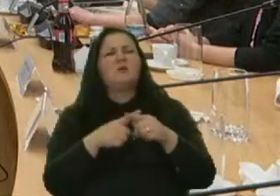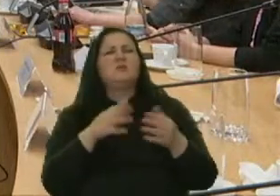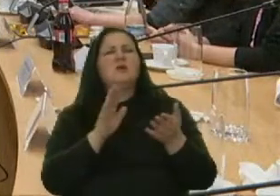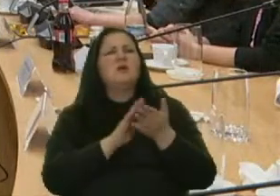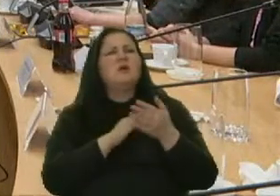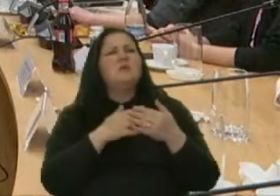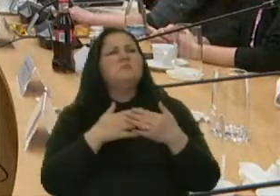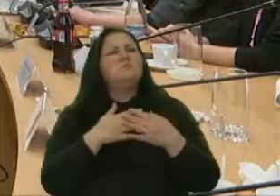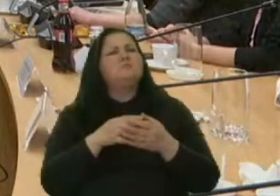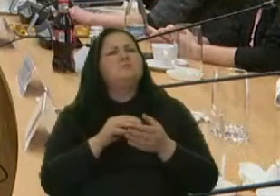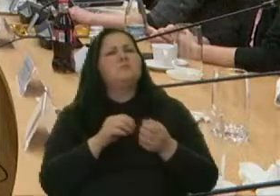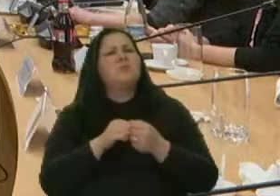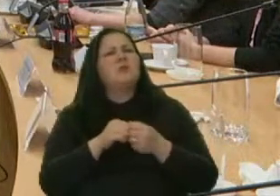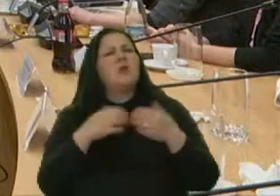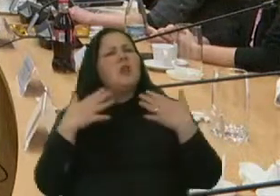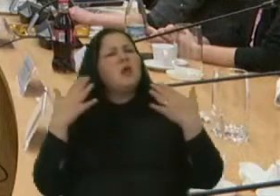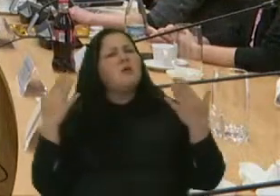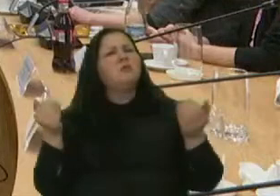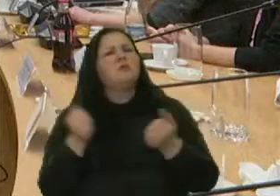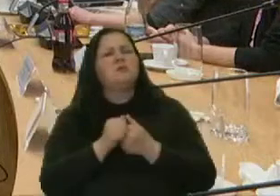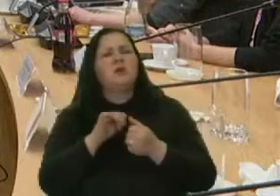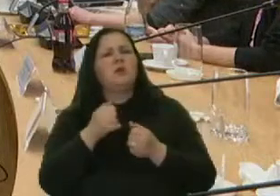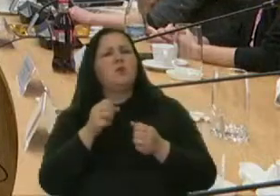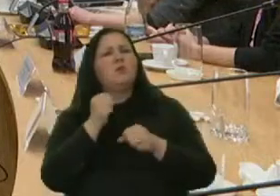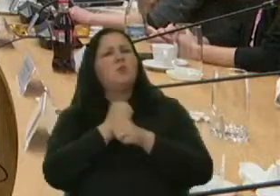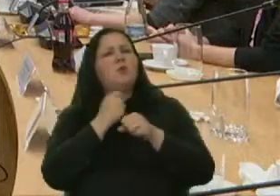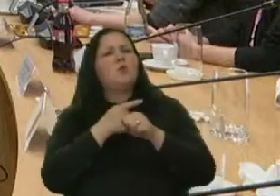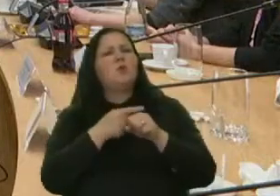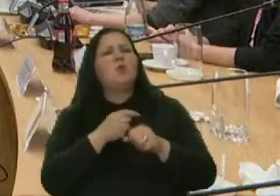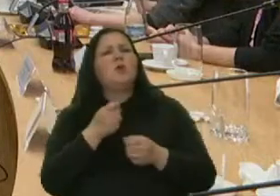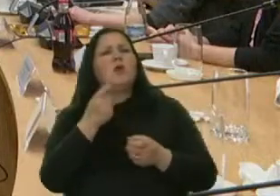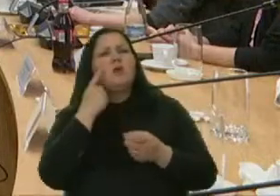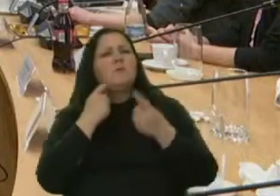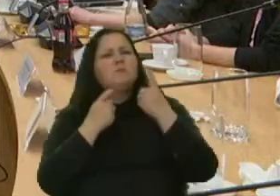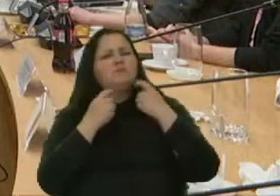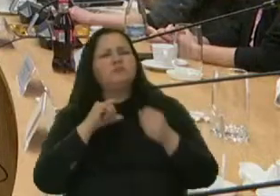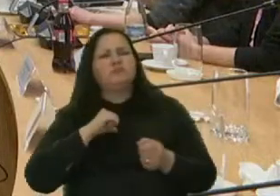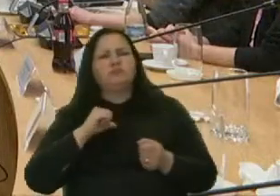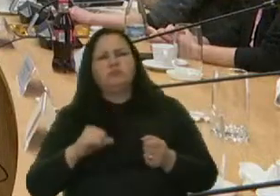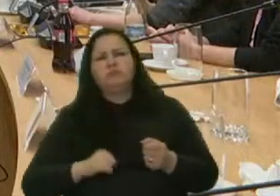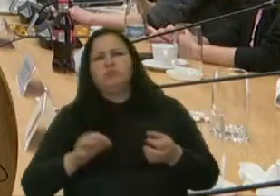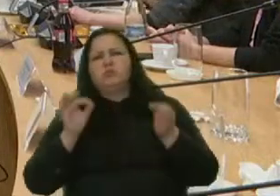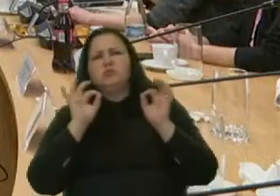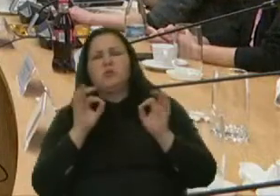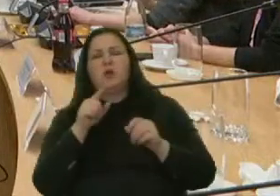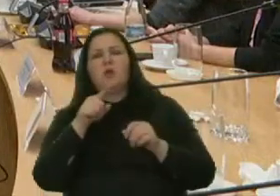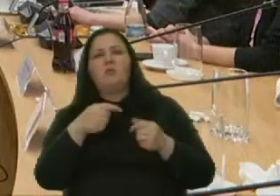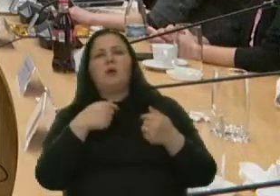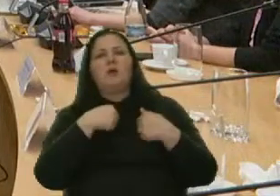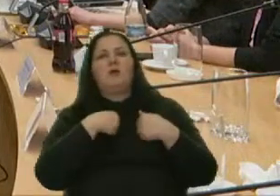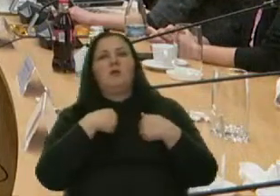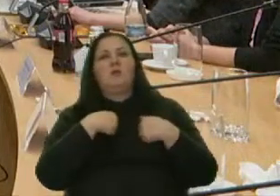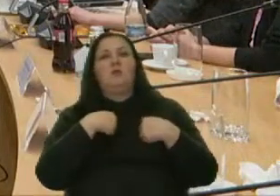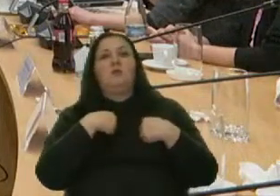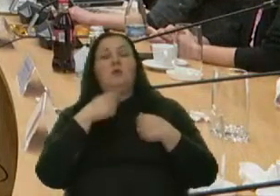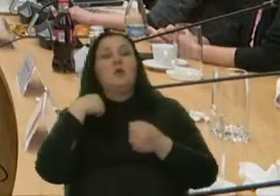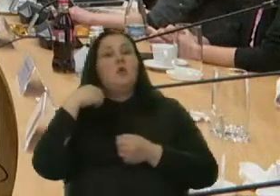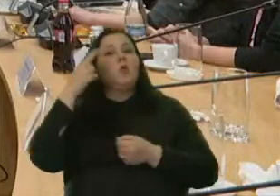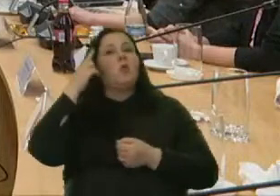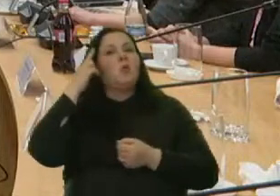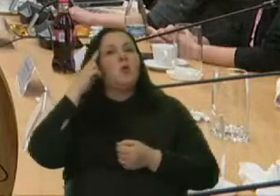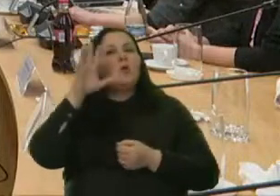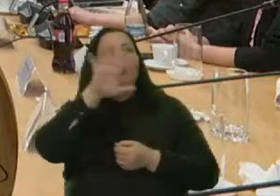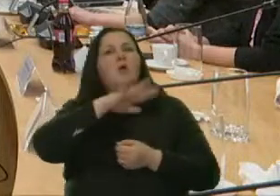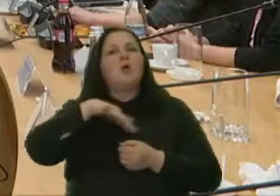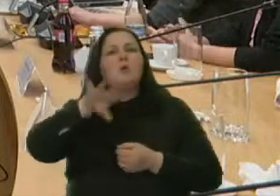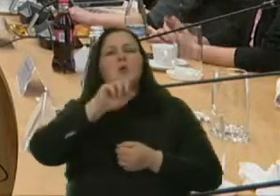lăudat munca cu experți și cu specialiști că acum noi ne am detona în public recunoscând că nu